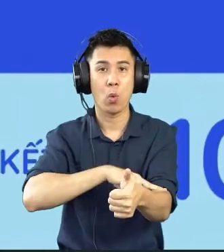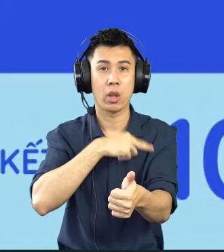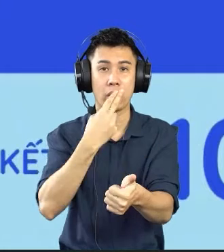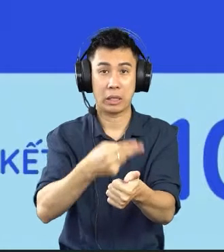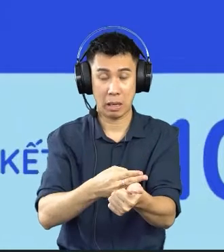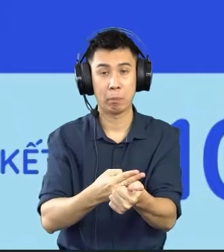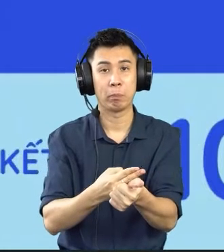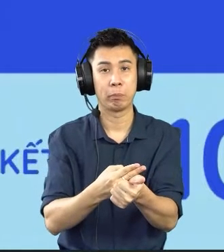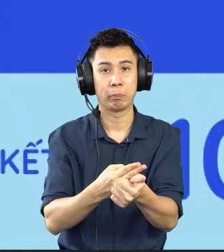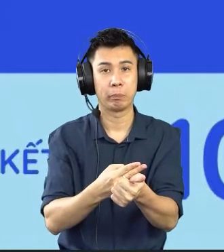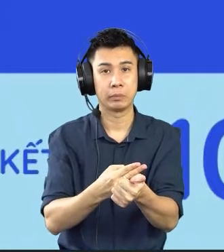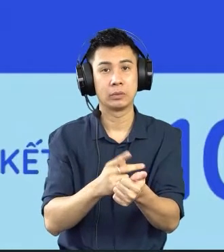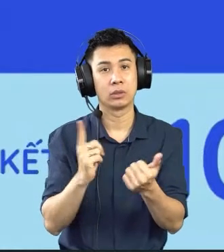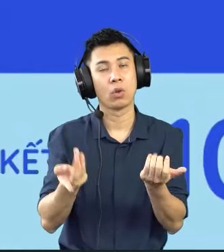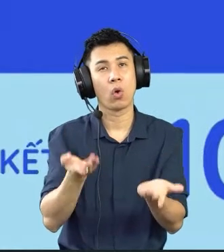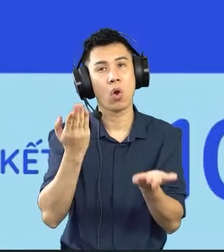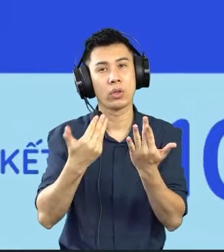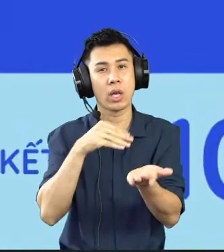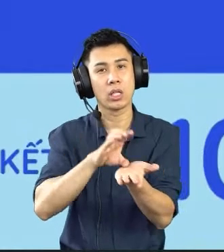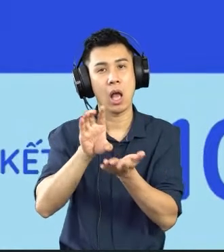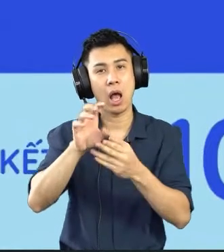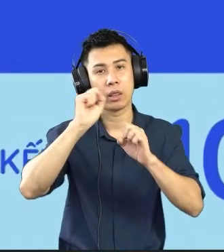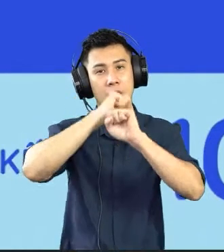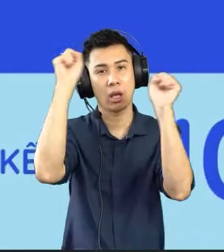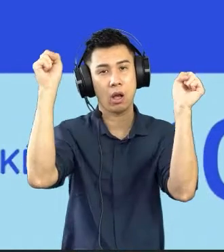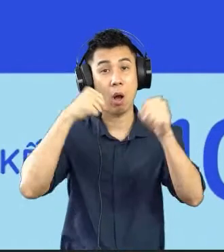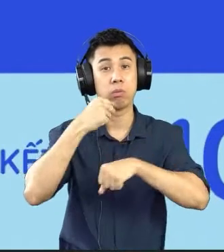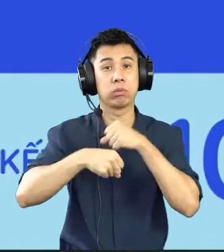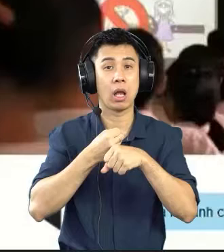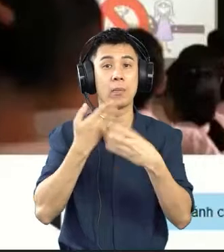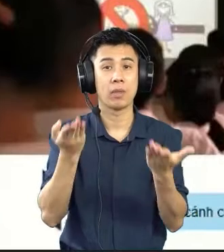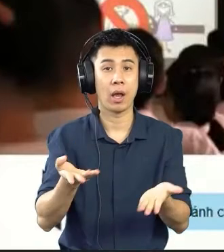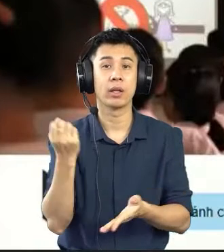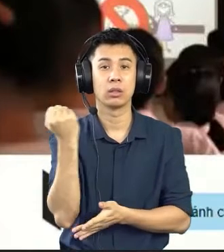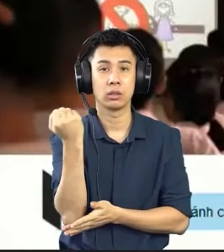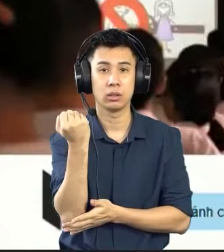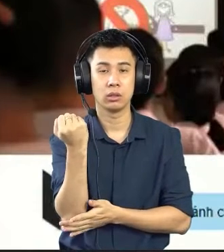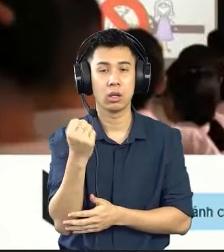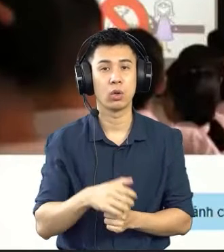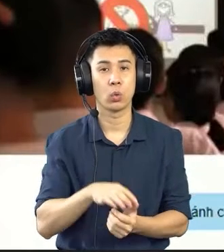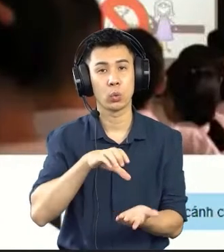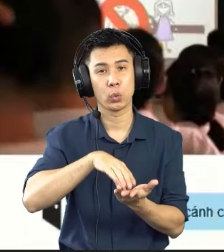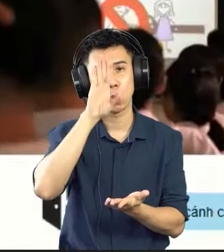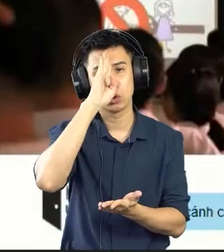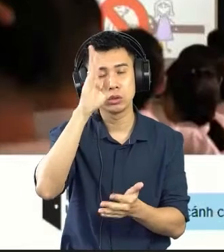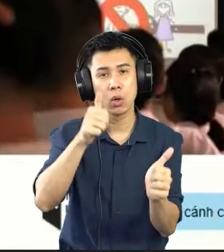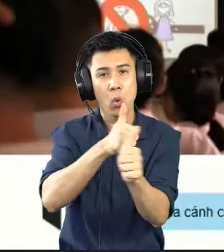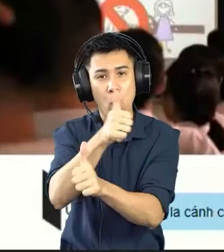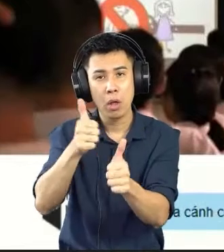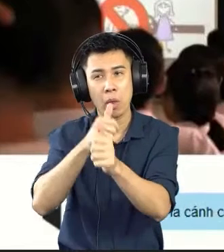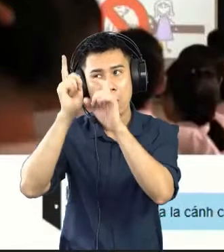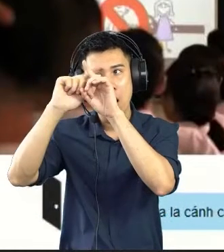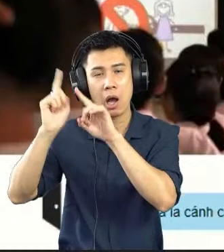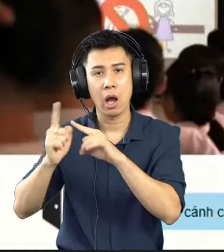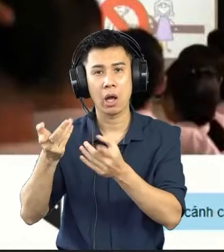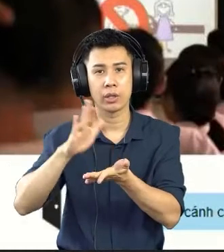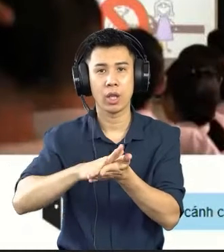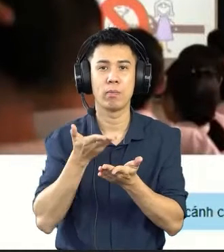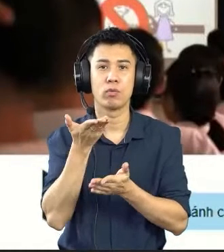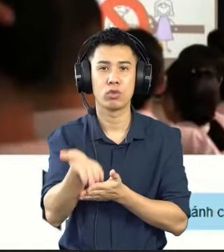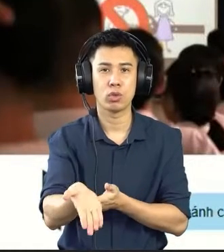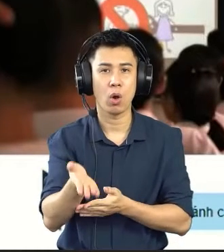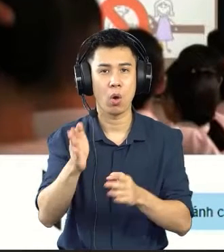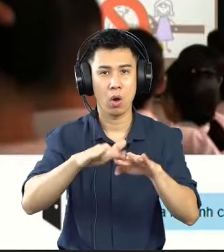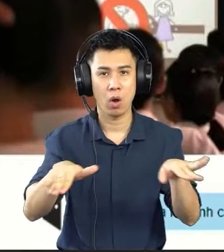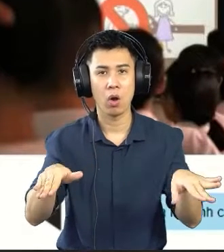rằng mình sẽ có thể thành công với những triển vọng phát triển trong năm nay. Ngoài ra, thì Hear Us Now cũng tổ chức những hoạt động ngoại khóa cho các em nhỏ